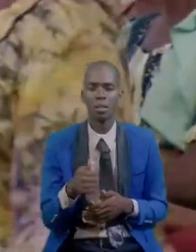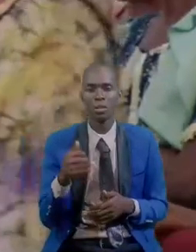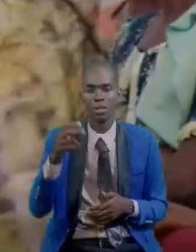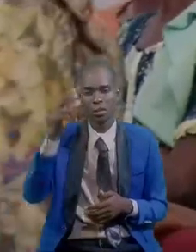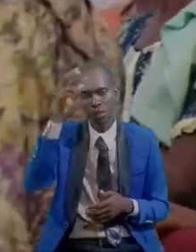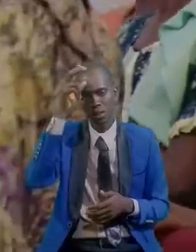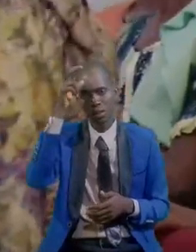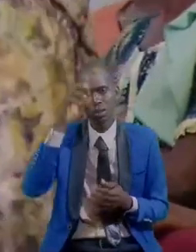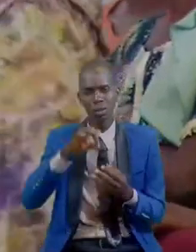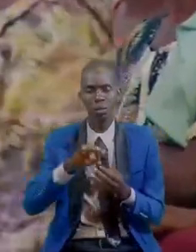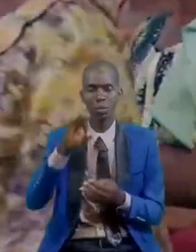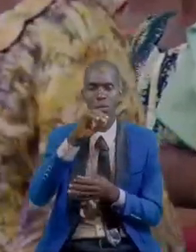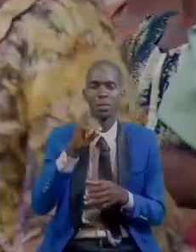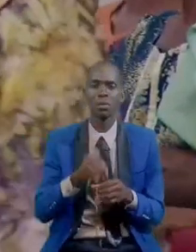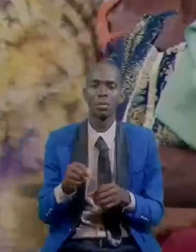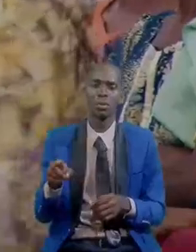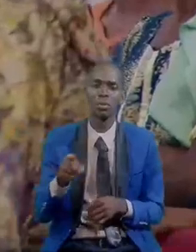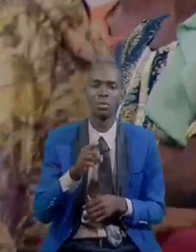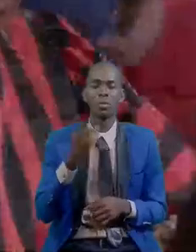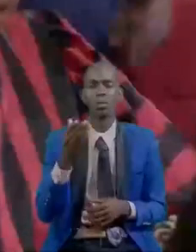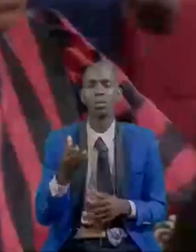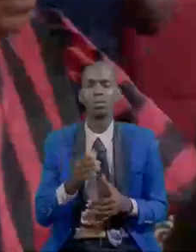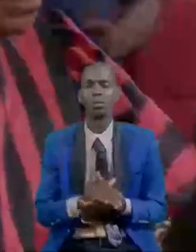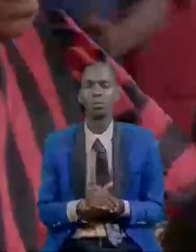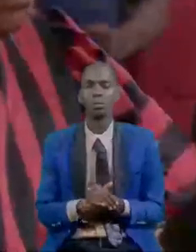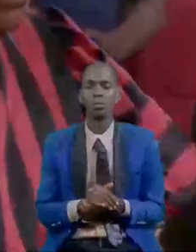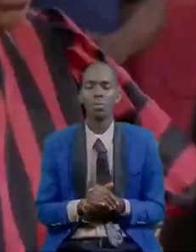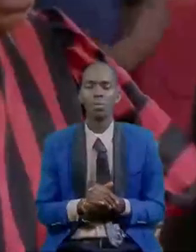Est-ce qu'il y a un esprit satanique là-bas?